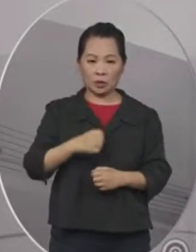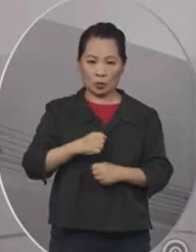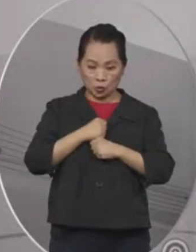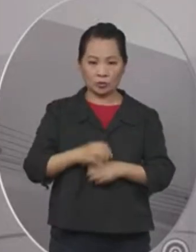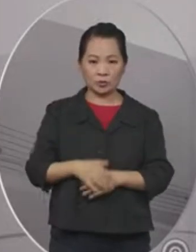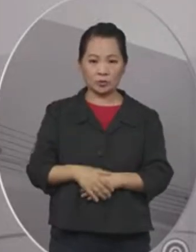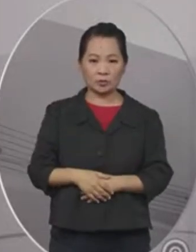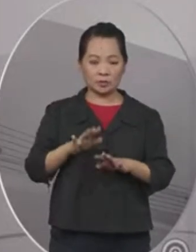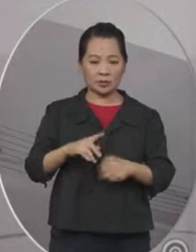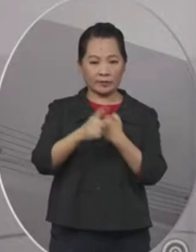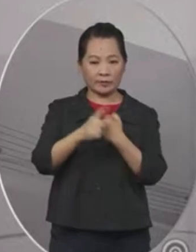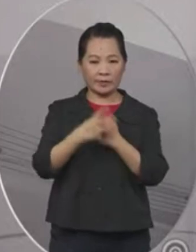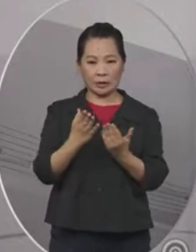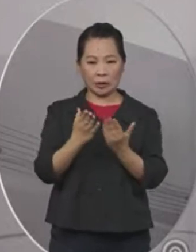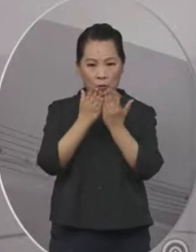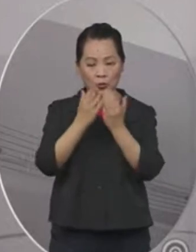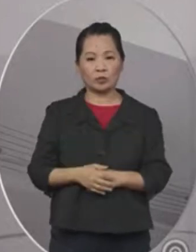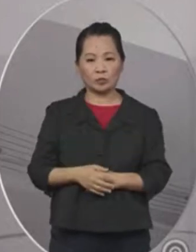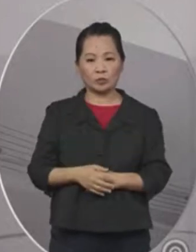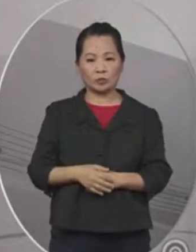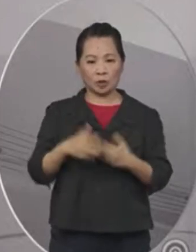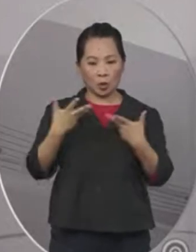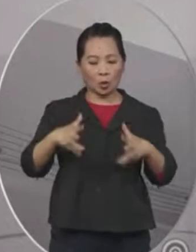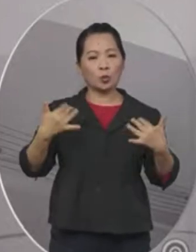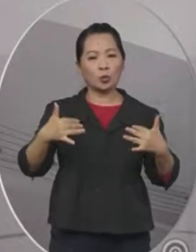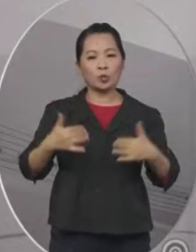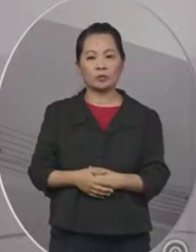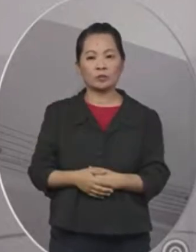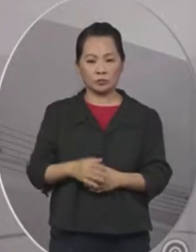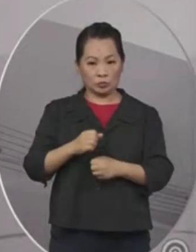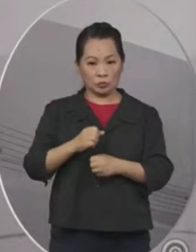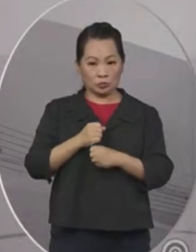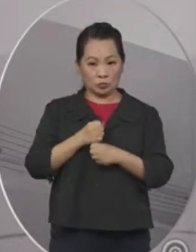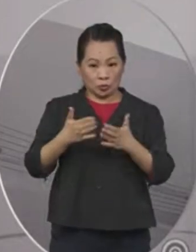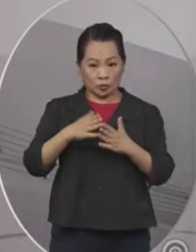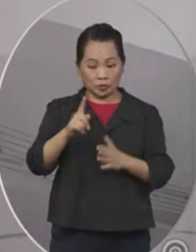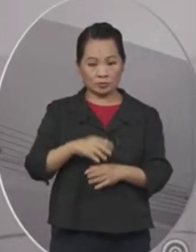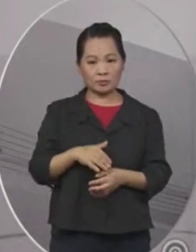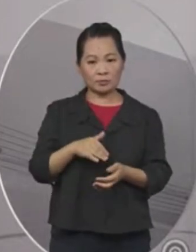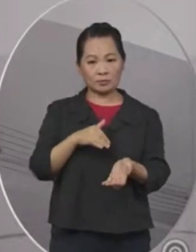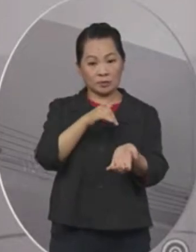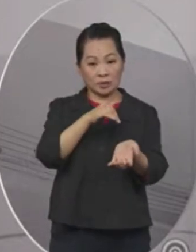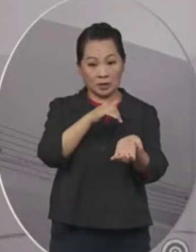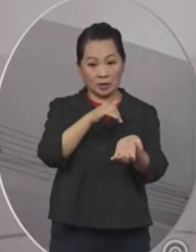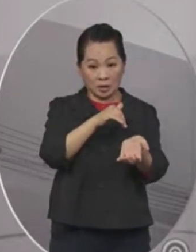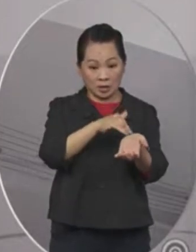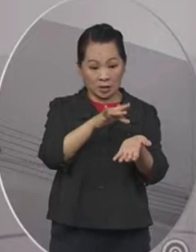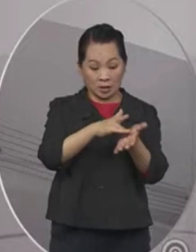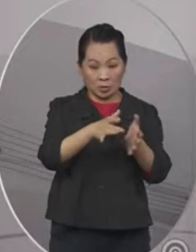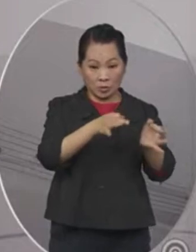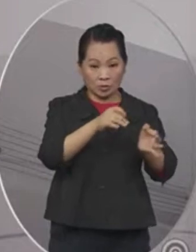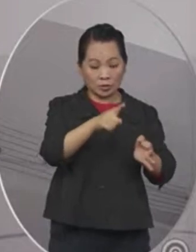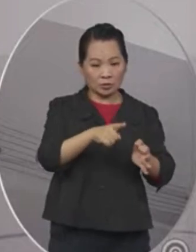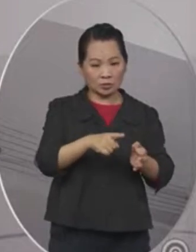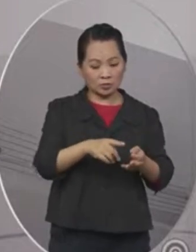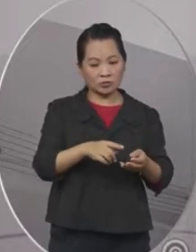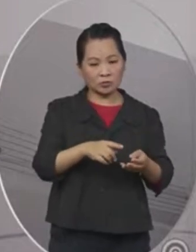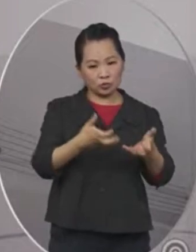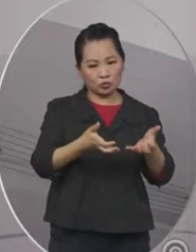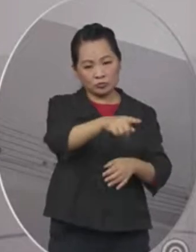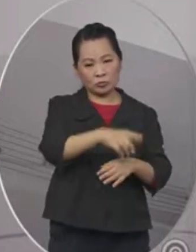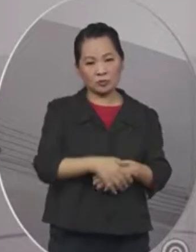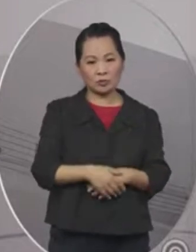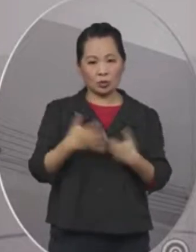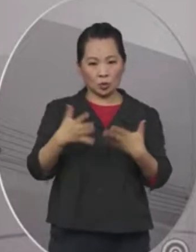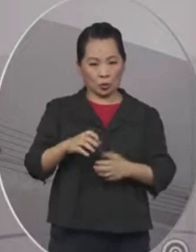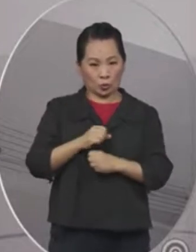院三读当中，会有很大的问题。最关键的是医药商，不是烟商，医药商最大的关键问题，请大家多多关